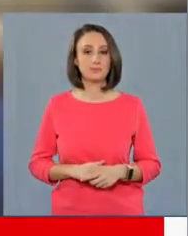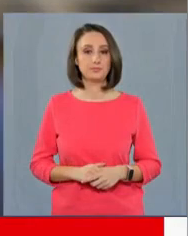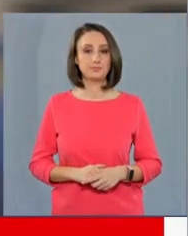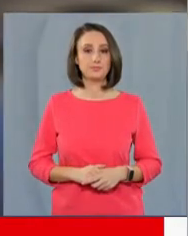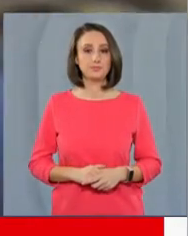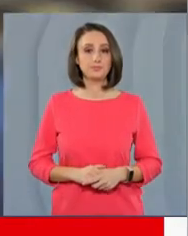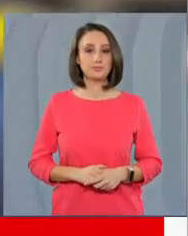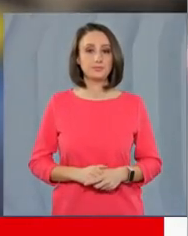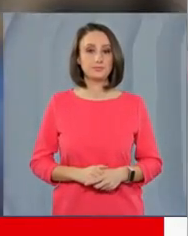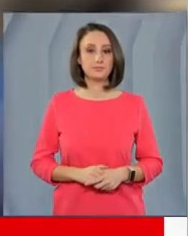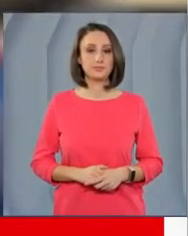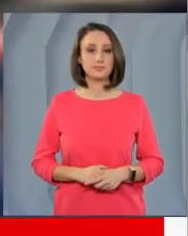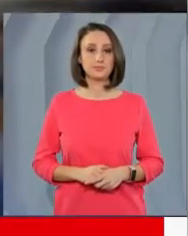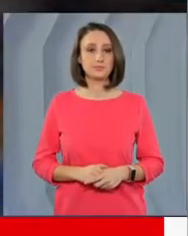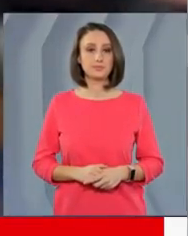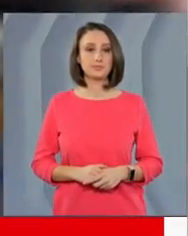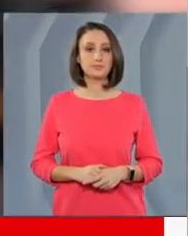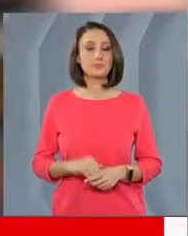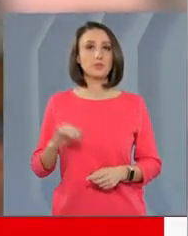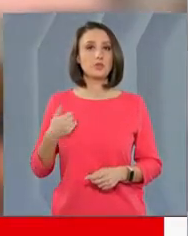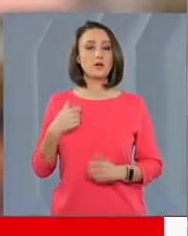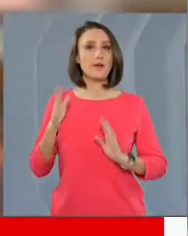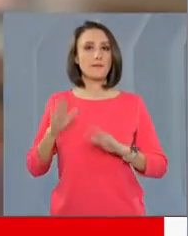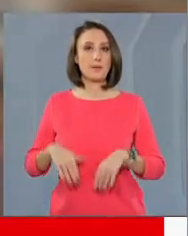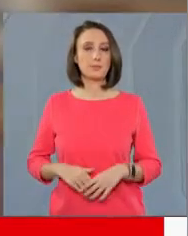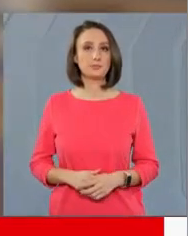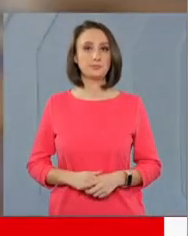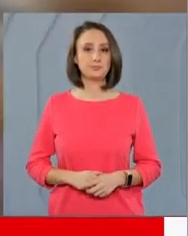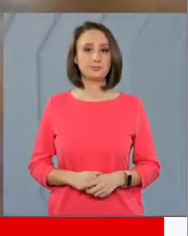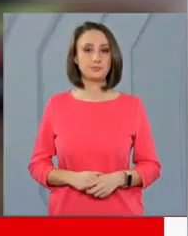cotele de atenție. Și totodată mai avem